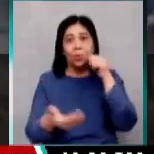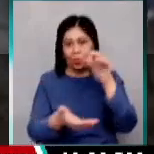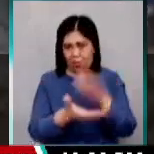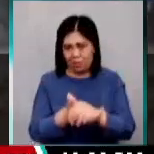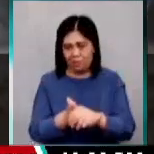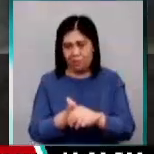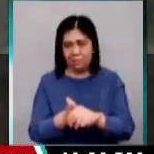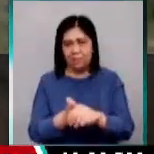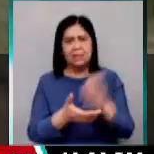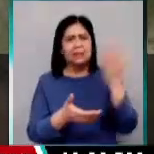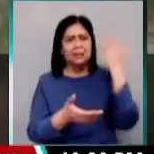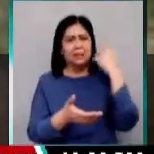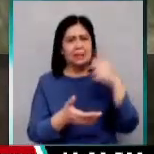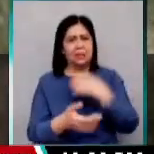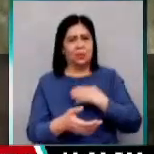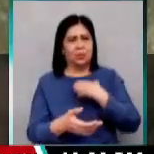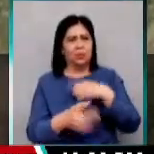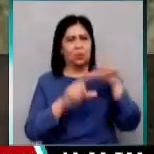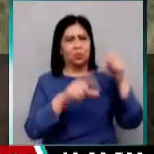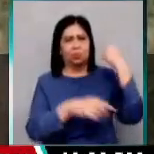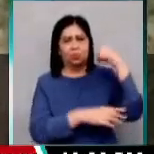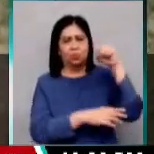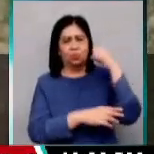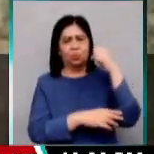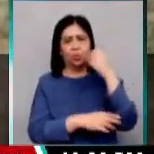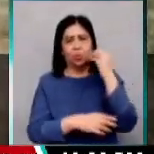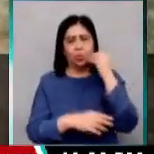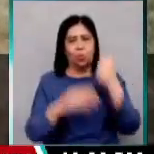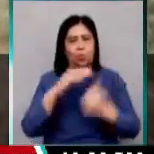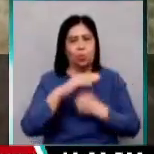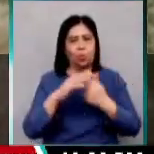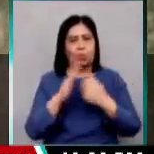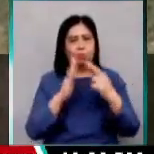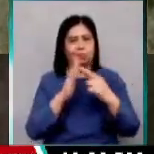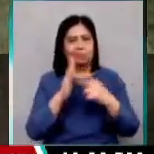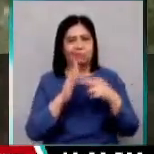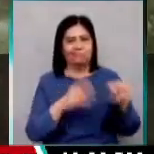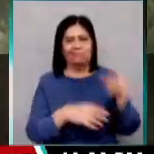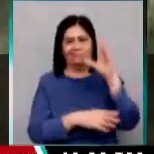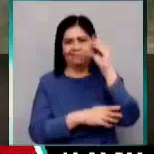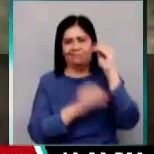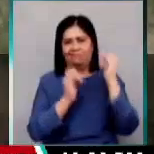raw inireklamong lumabag sa home quarantine protocol ang lalaki.